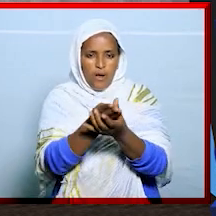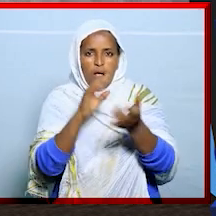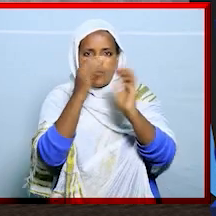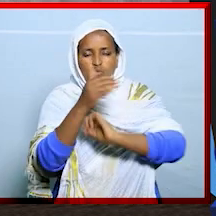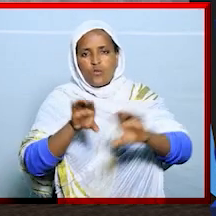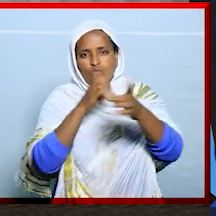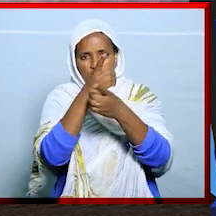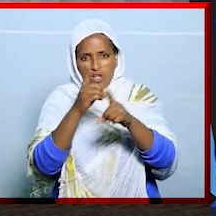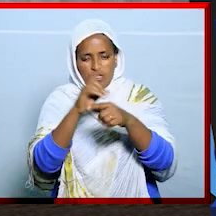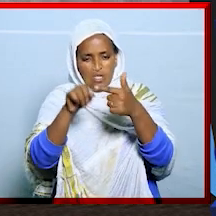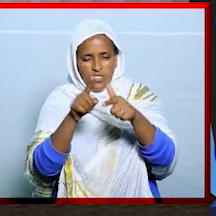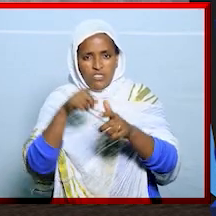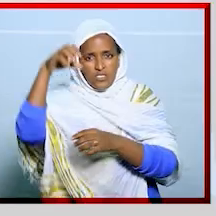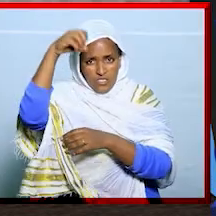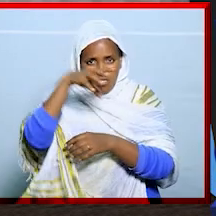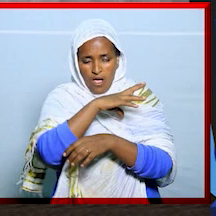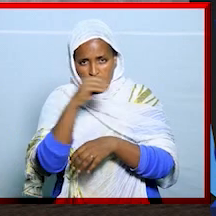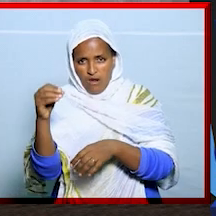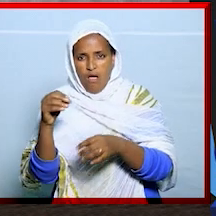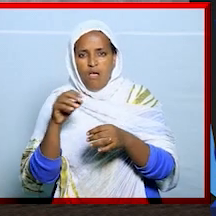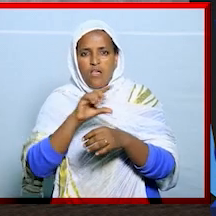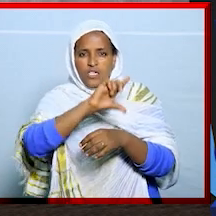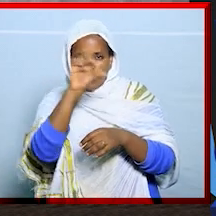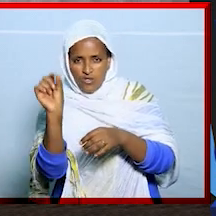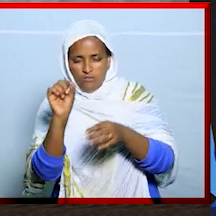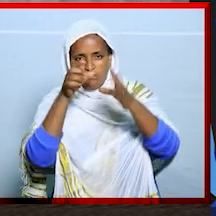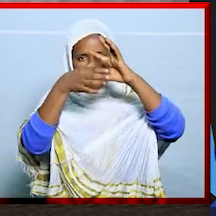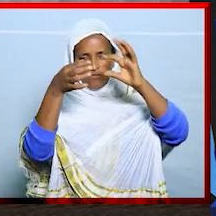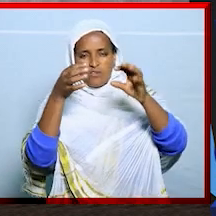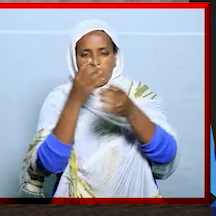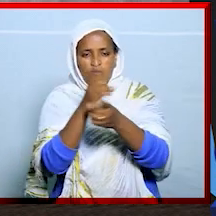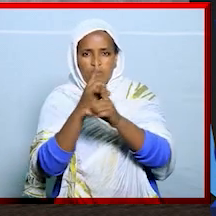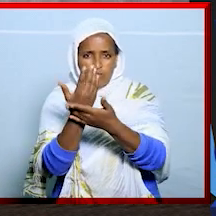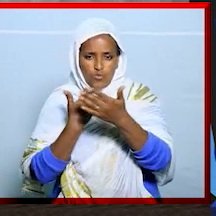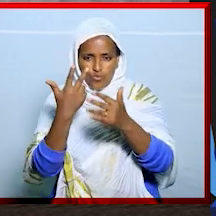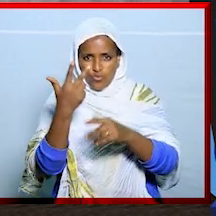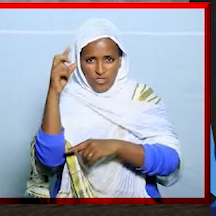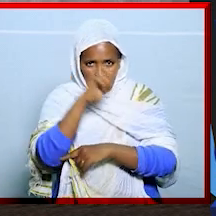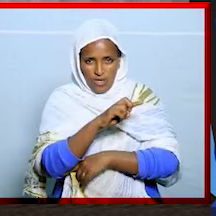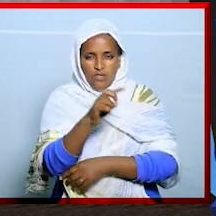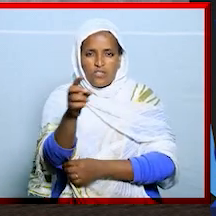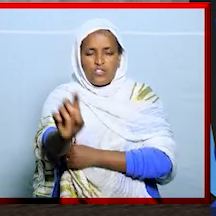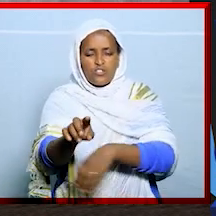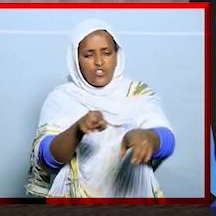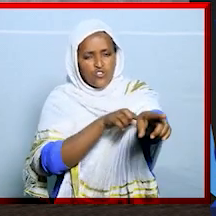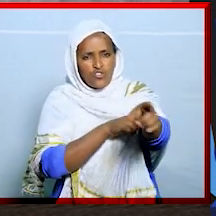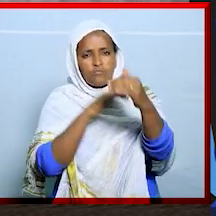ፀሐይን እንዲህ መጋቢ እንድትሆን አድርጎ ፈጠራት። እንግዲህ ከፀሐይና ከጨረቃ መፈጠር በፊት የነበሩት